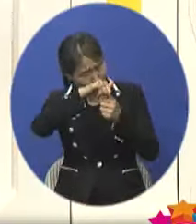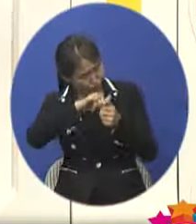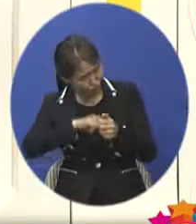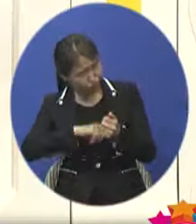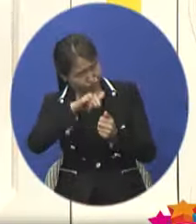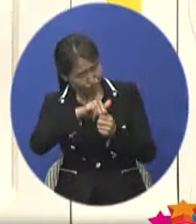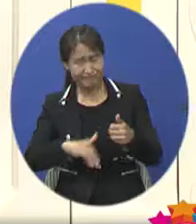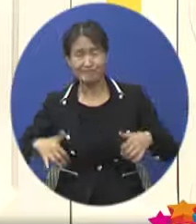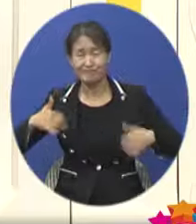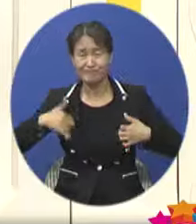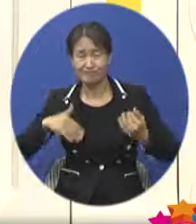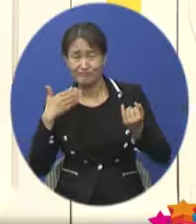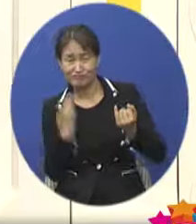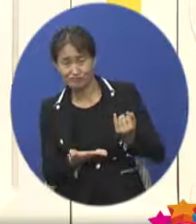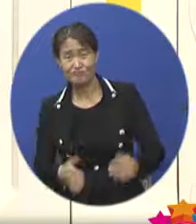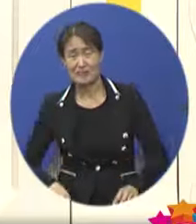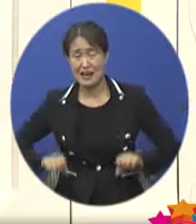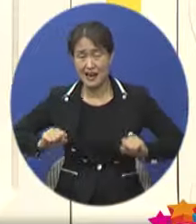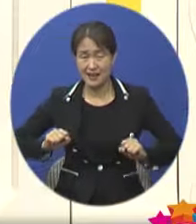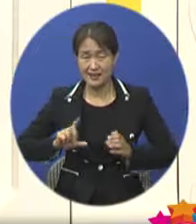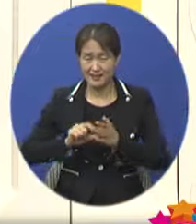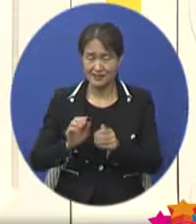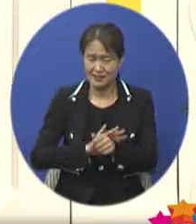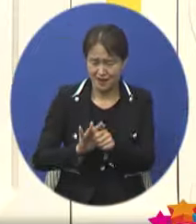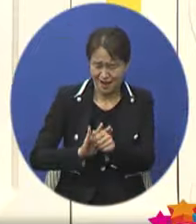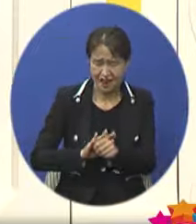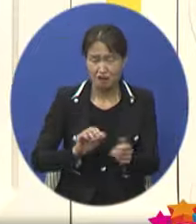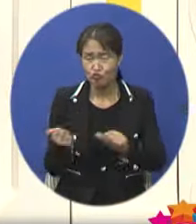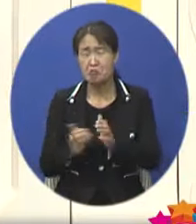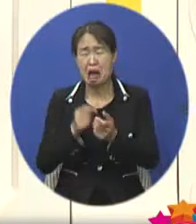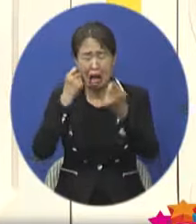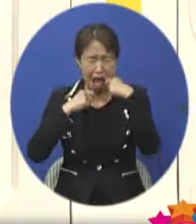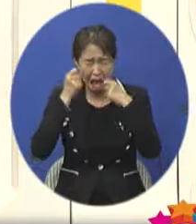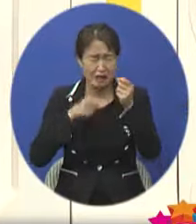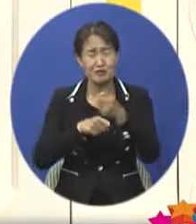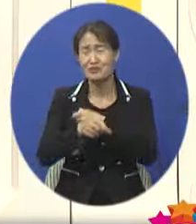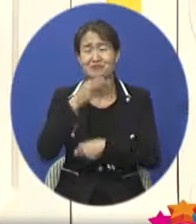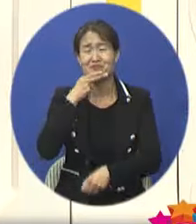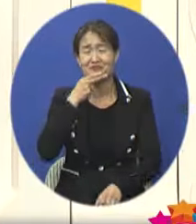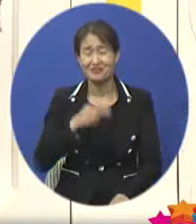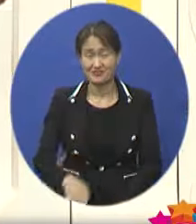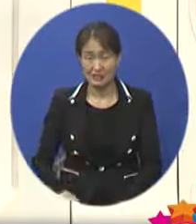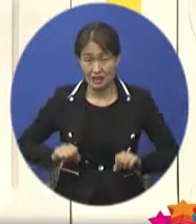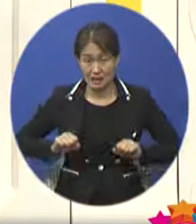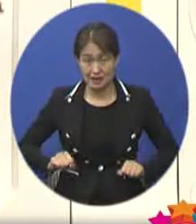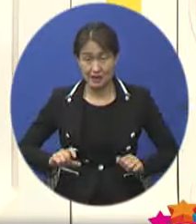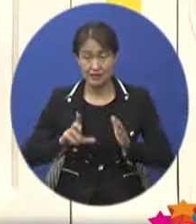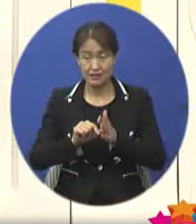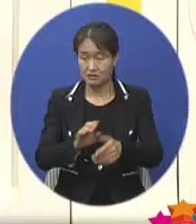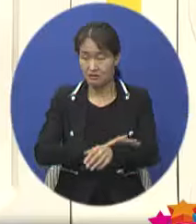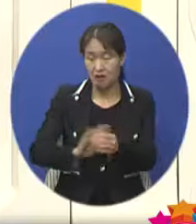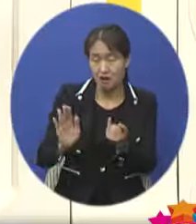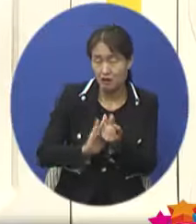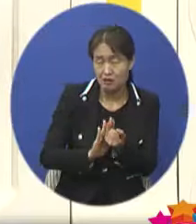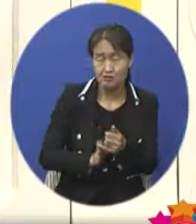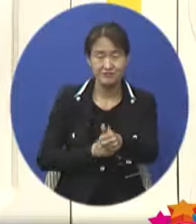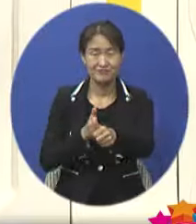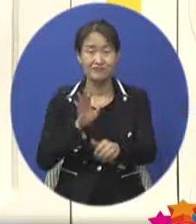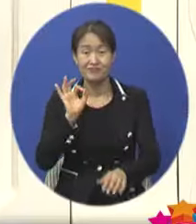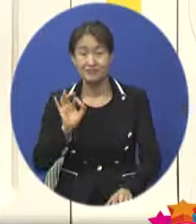어르신 즐겁게 해드리고 살아계실 때 잘해야지 돌아가신 데 울고불고 난리해봐야 소용없어. 네. 살아계실 때 다 잘해주세요,